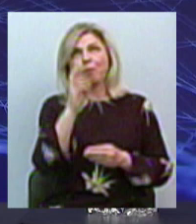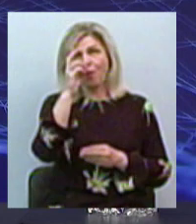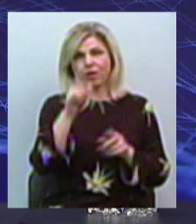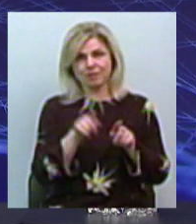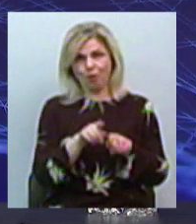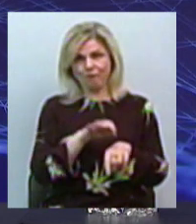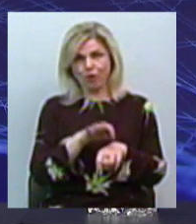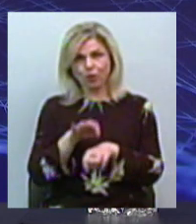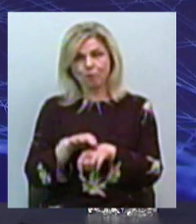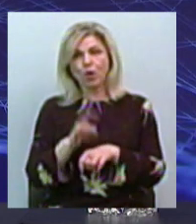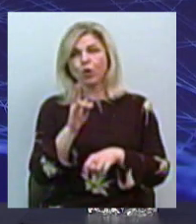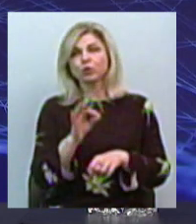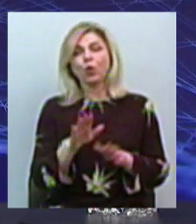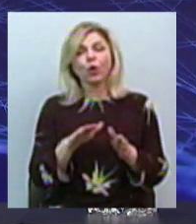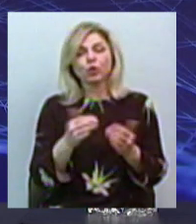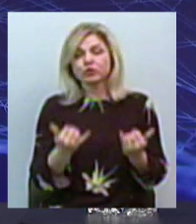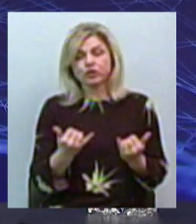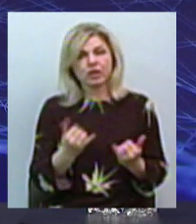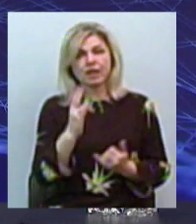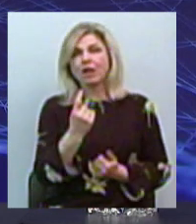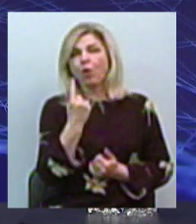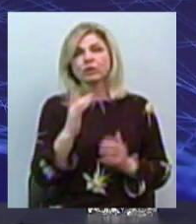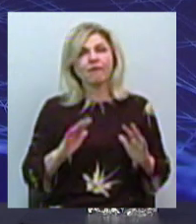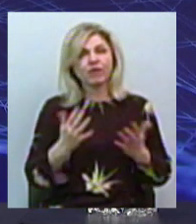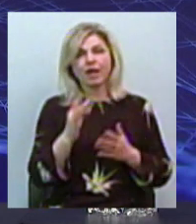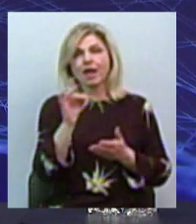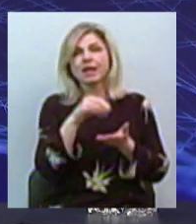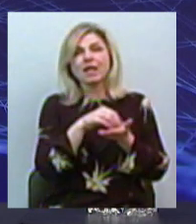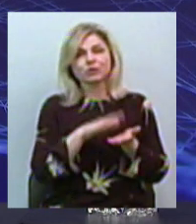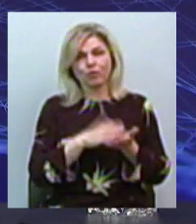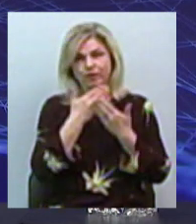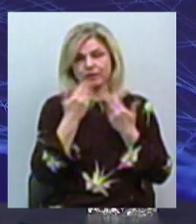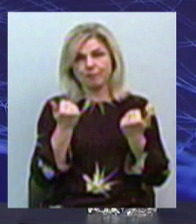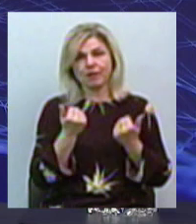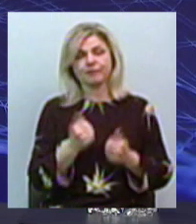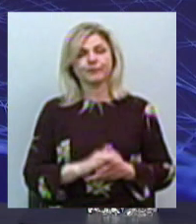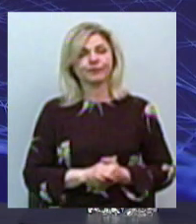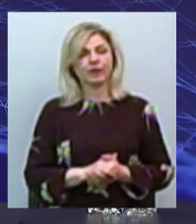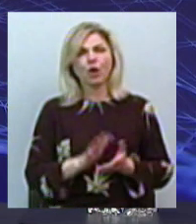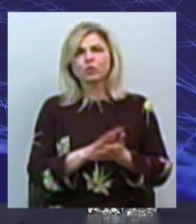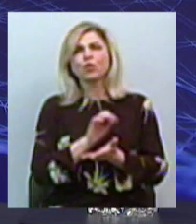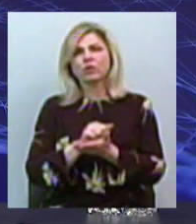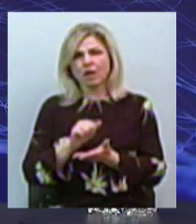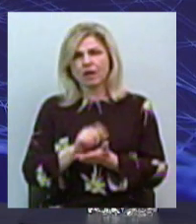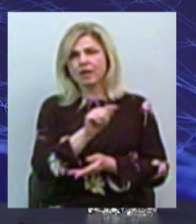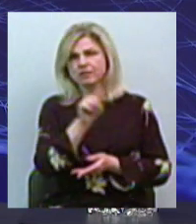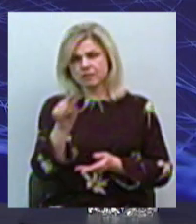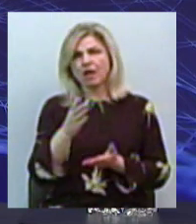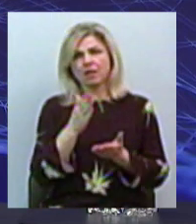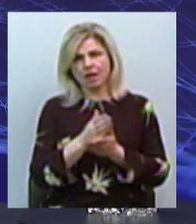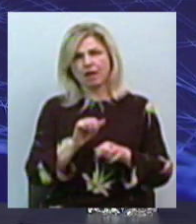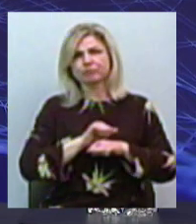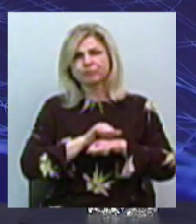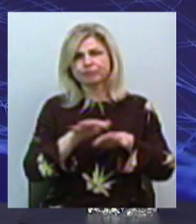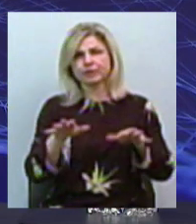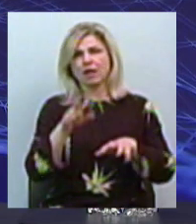речі, жодного випадку зареєстровано не було в Миколаєві. Деякі СМІ розповсюджують таку досить неправдиву